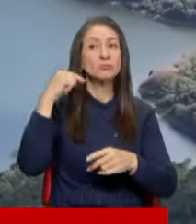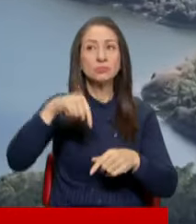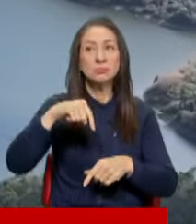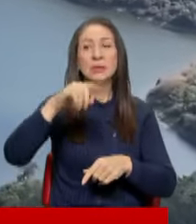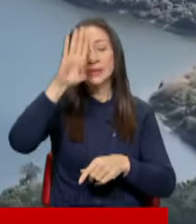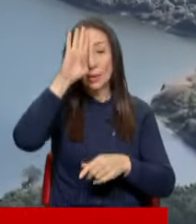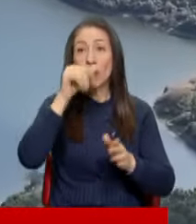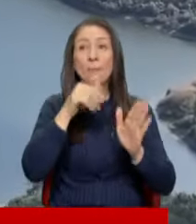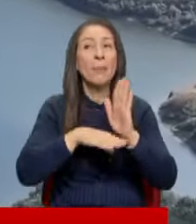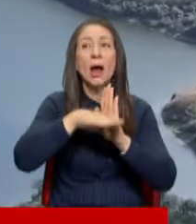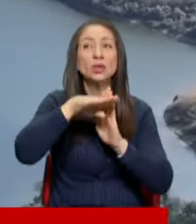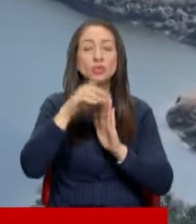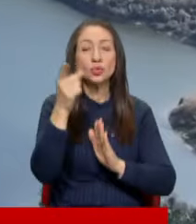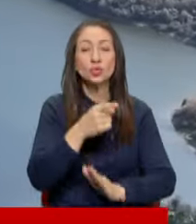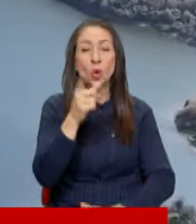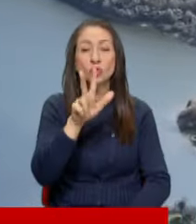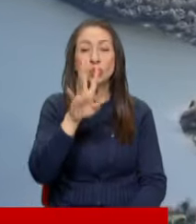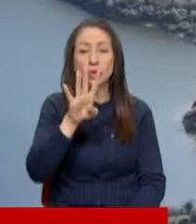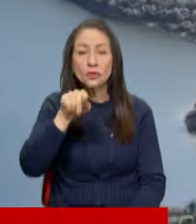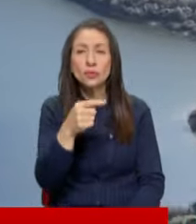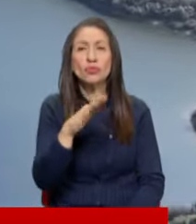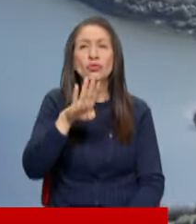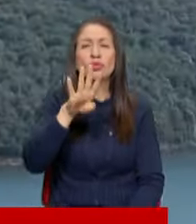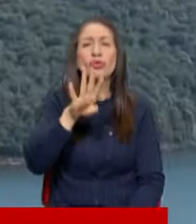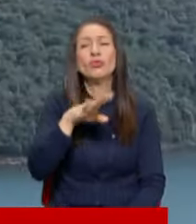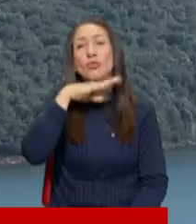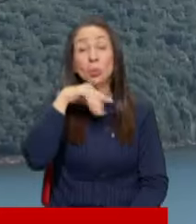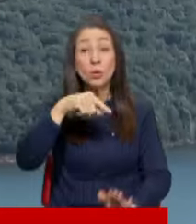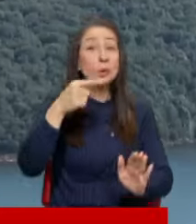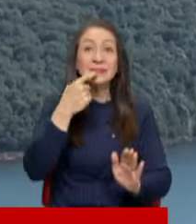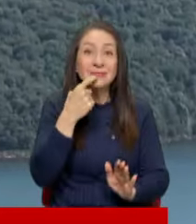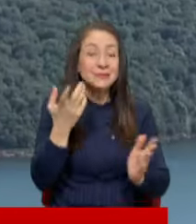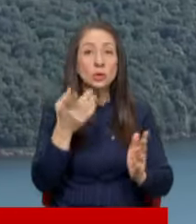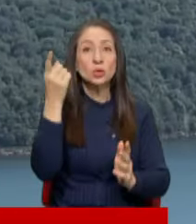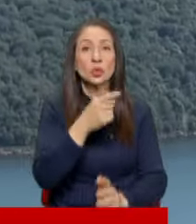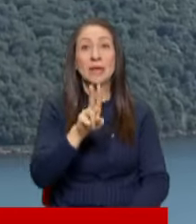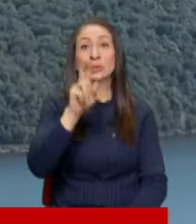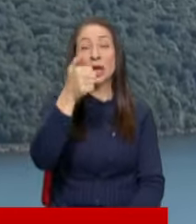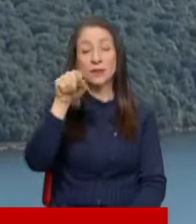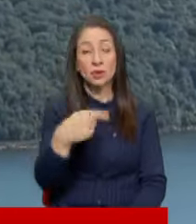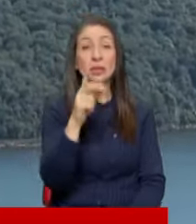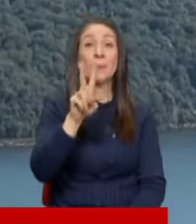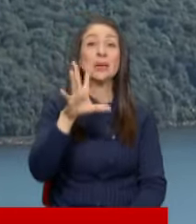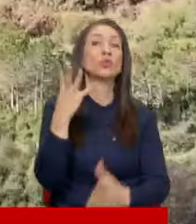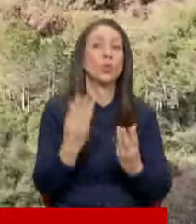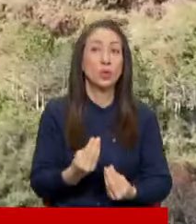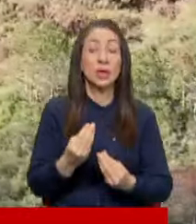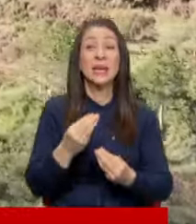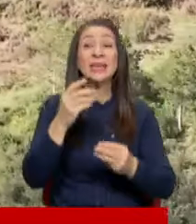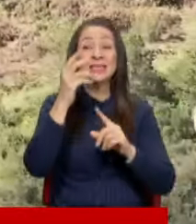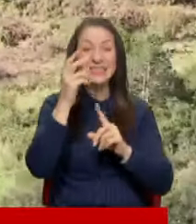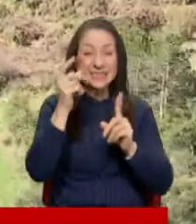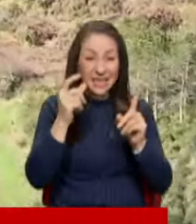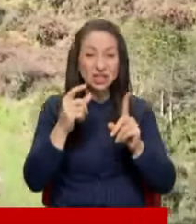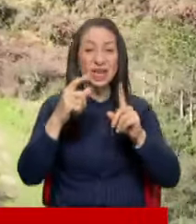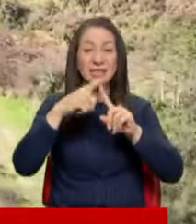İstanbul'un barajları sadece % 92 doluydu Bu yıl doluluk oranı % 76,25 oldu ıstrancalar